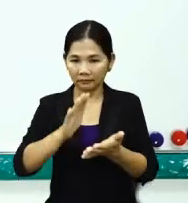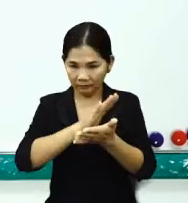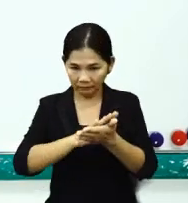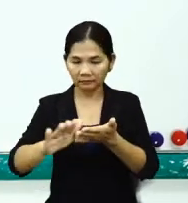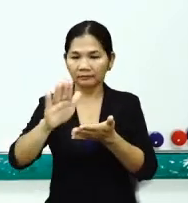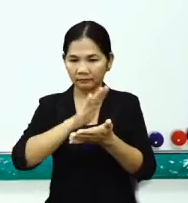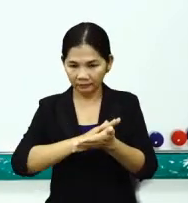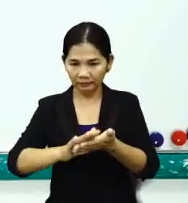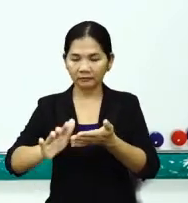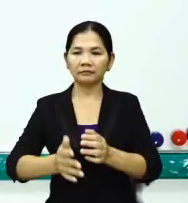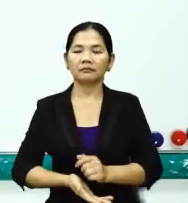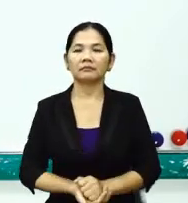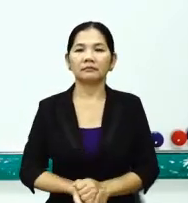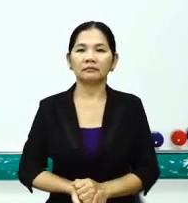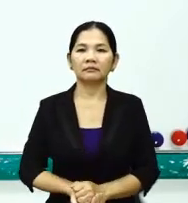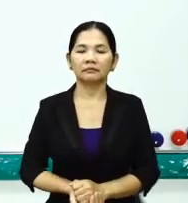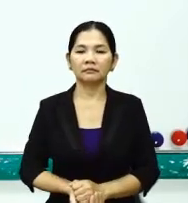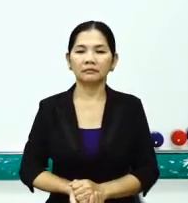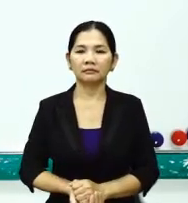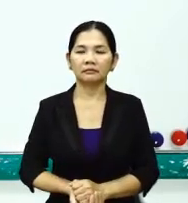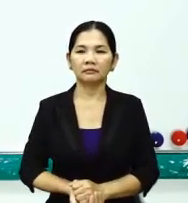Sát bạp.